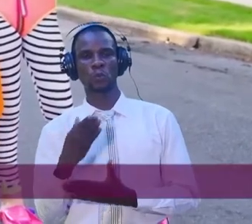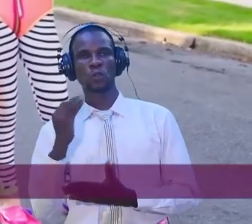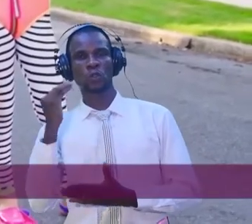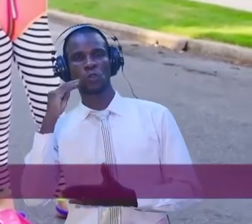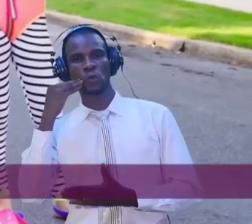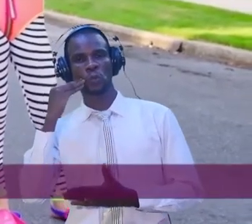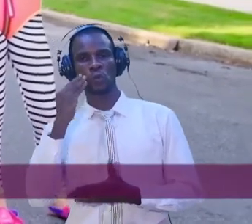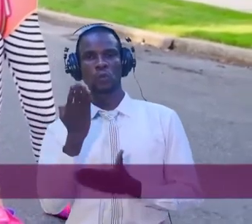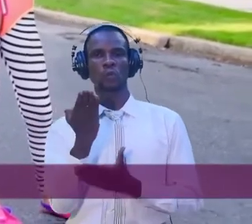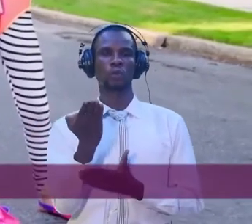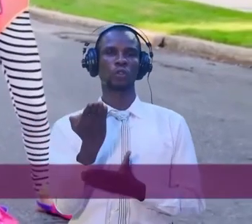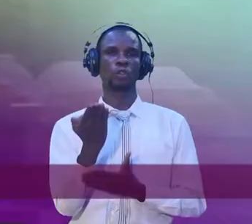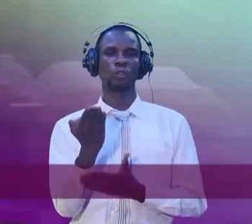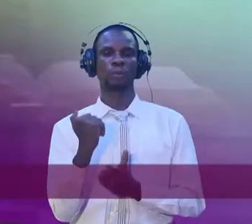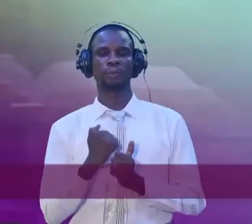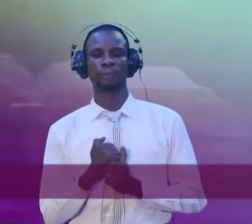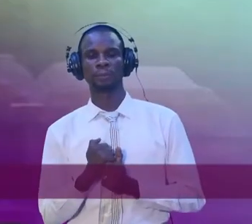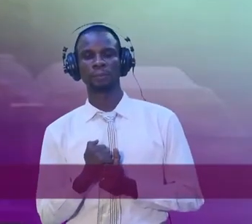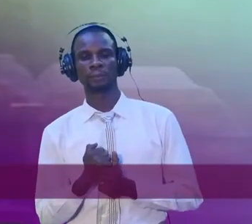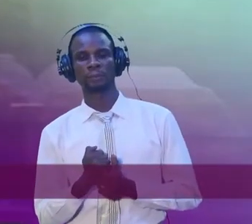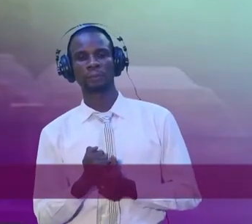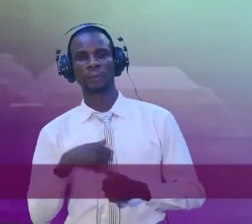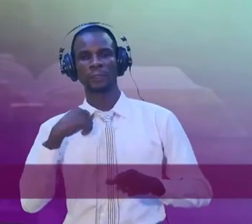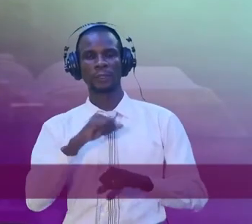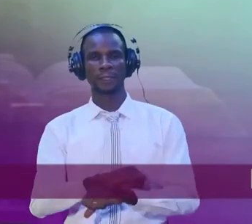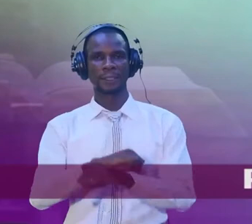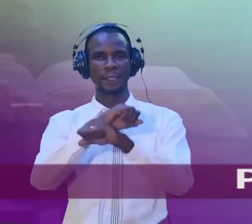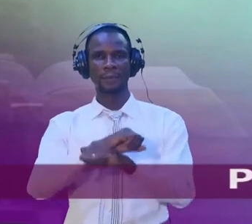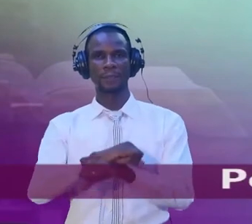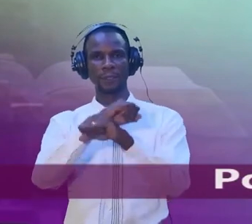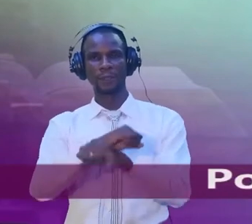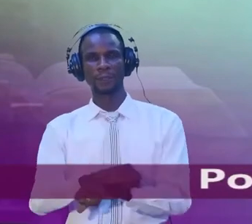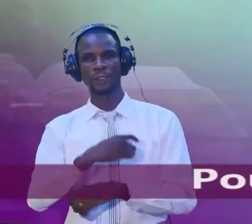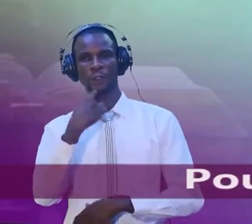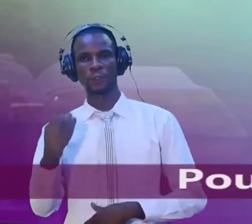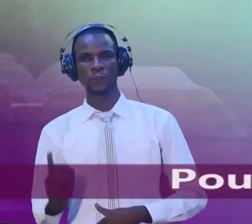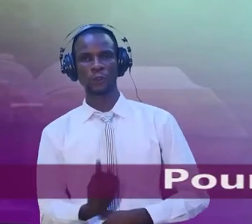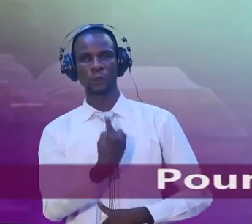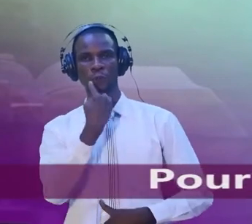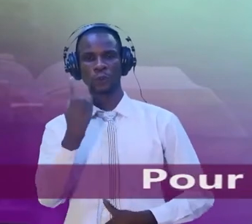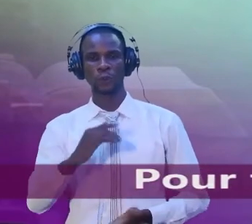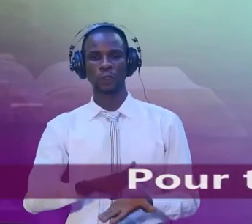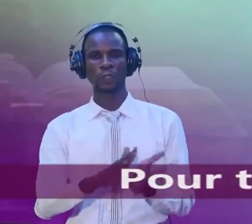waombe candies, au kuweza kutakia watu mabaya.